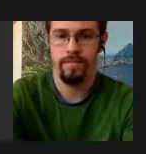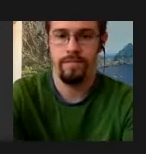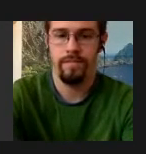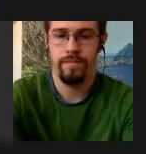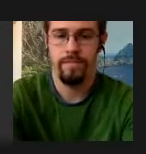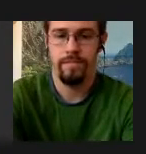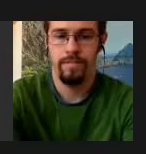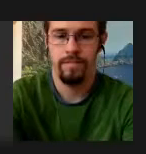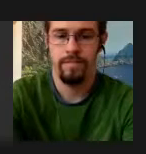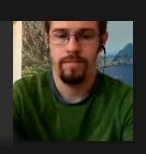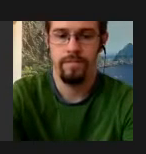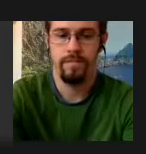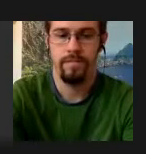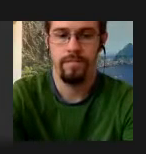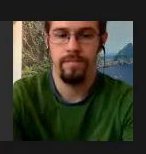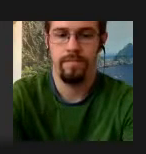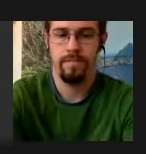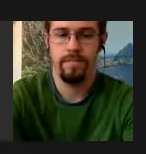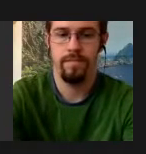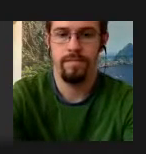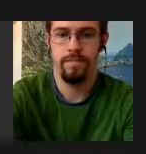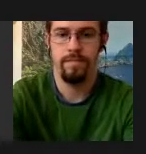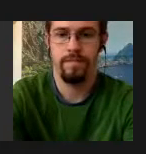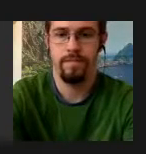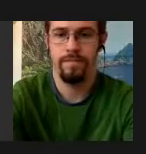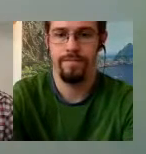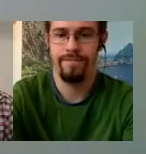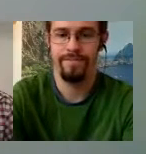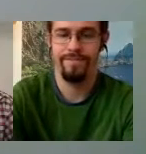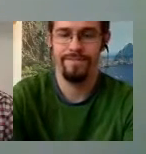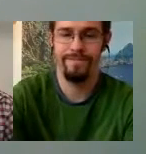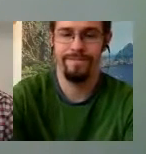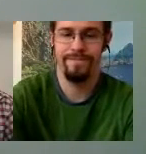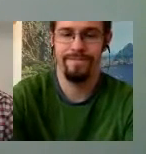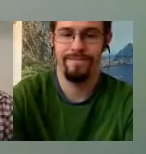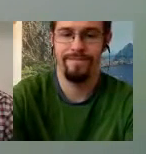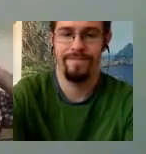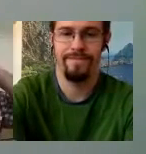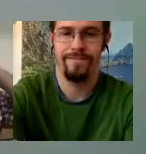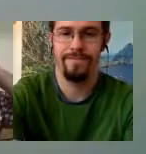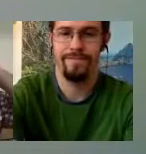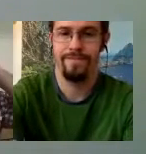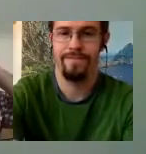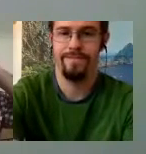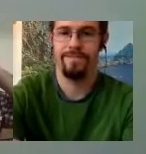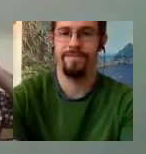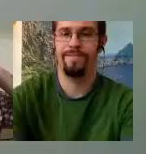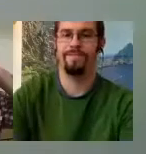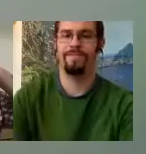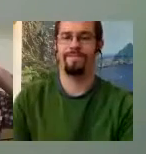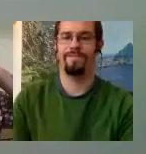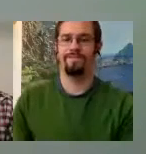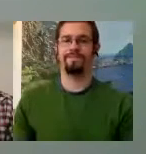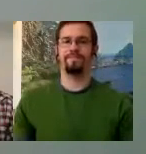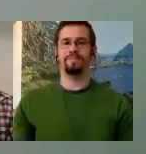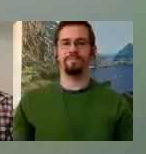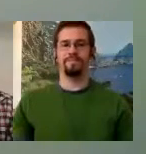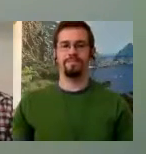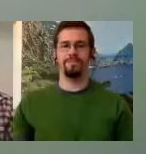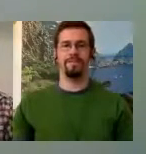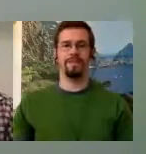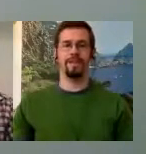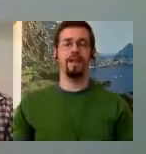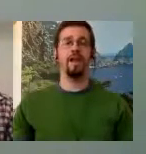كل ما تفعلين شكرا لك أنت التي اخترعت هذه الكتابة للأطفال الصم. I